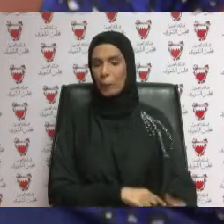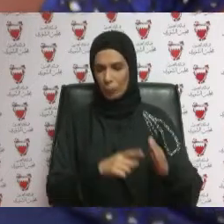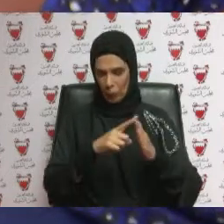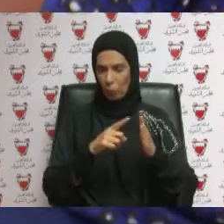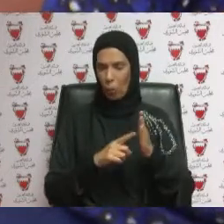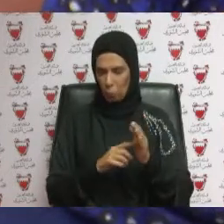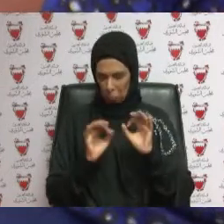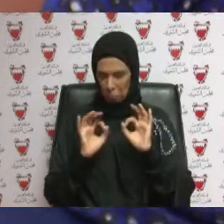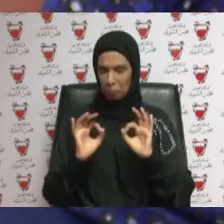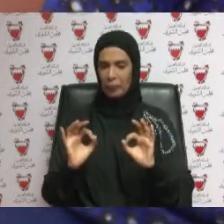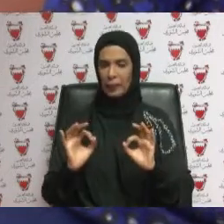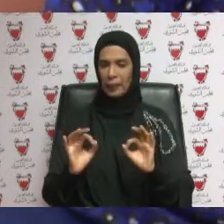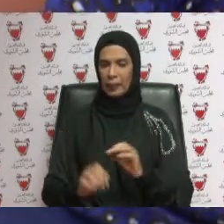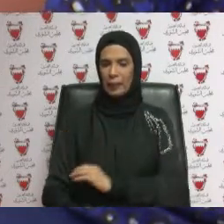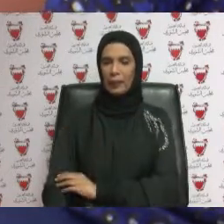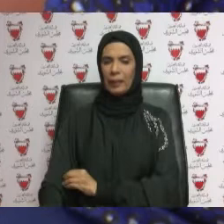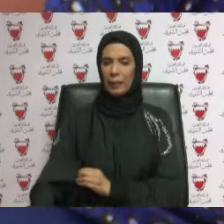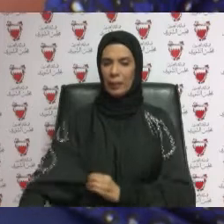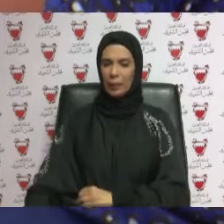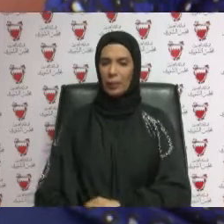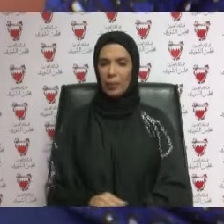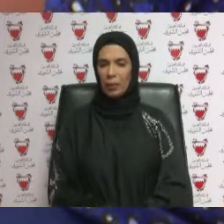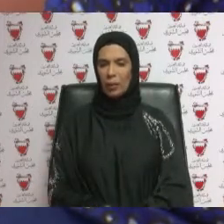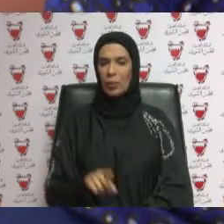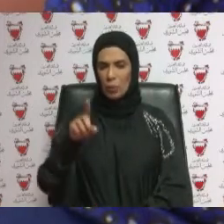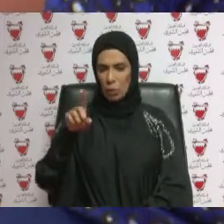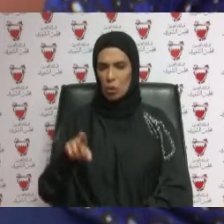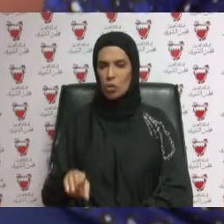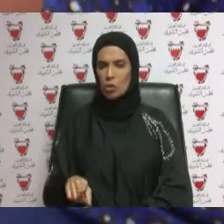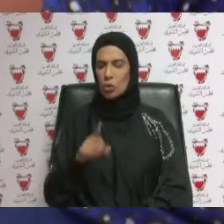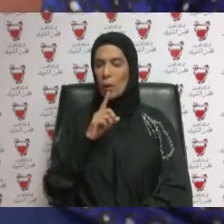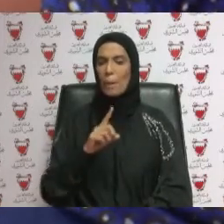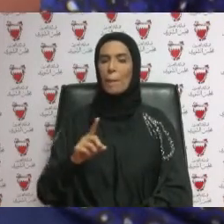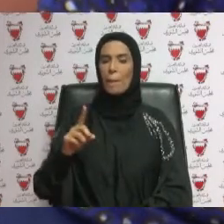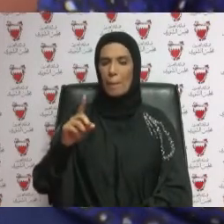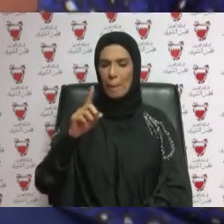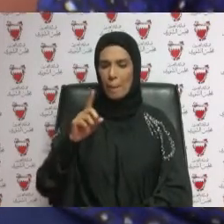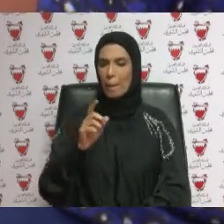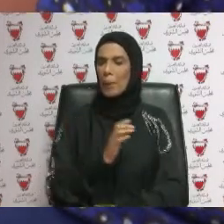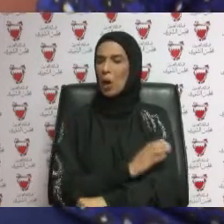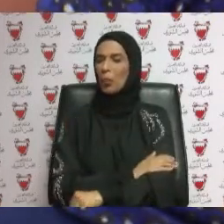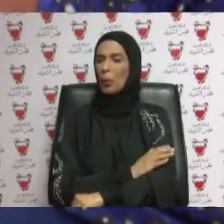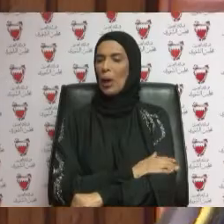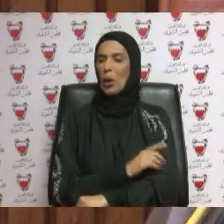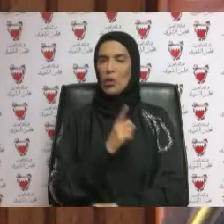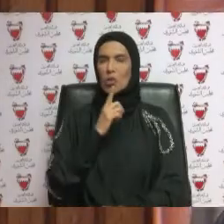في محله، وبالعكس إحنا نفتقده، واليوم إن شاء الله يكون عندنا شيء نعتمد عليه. شكراً.